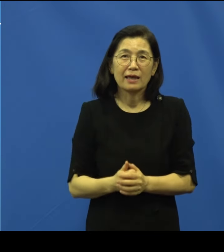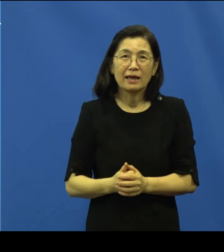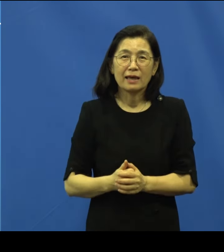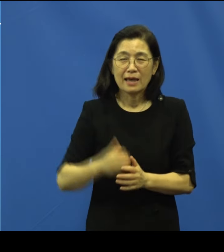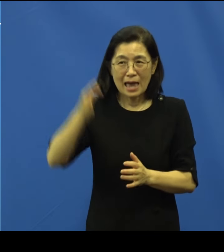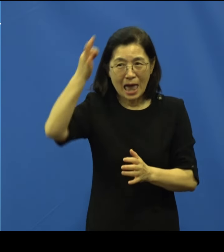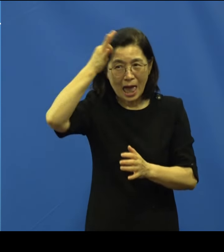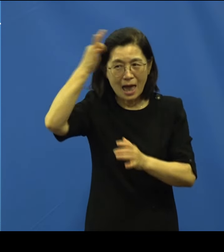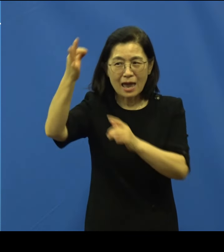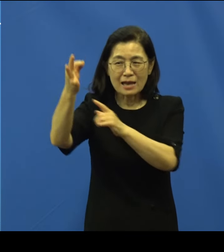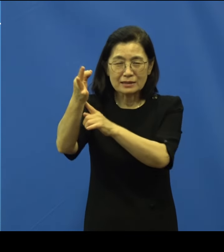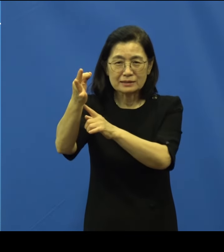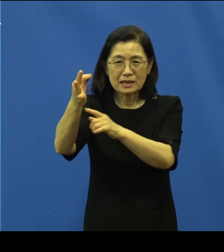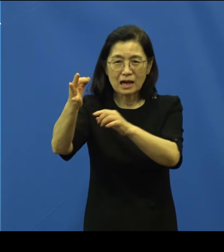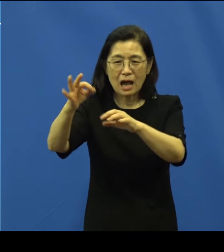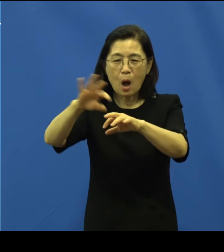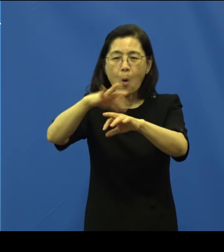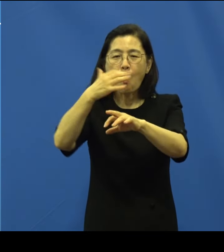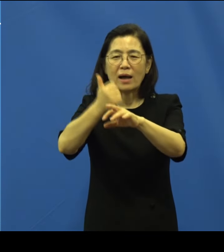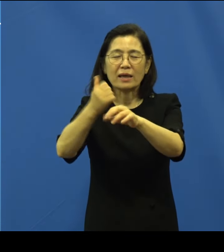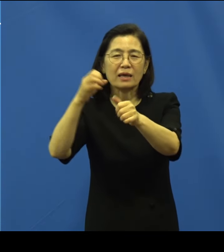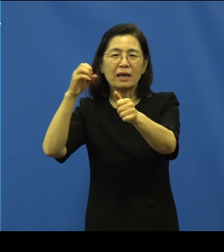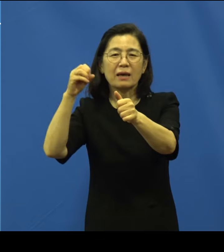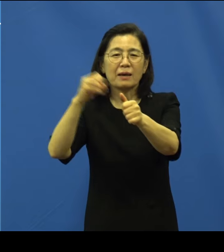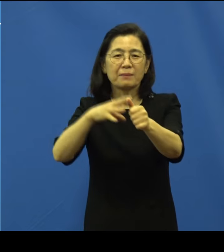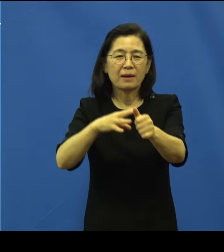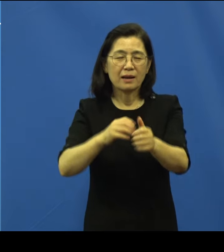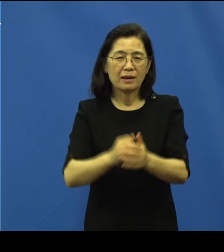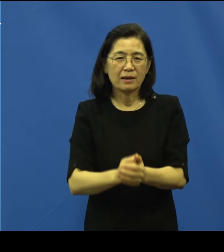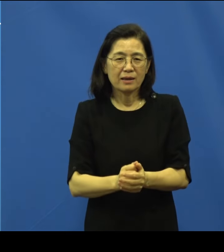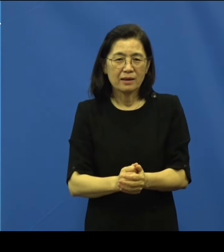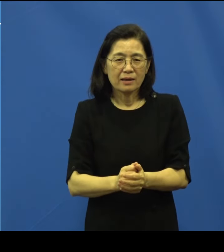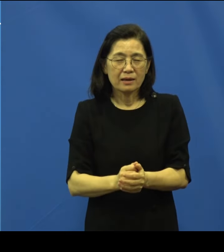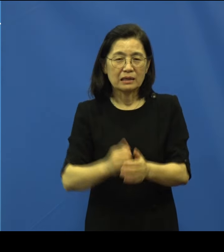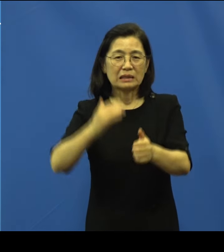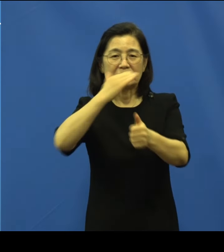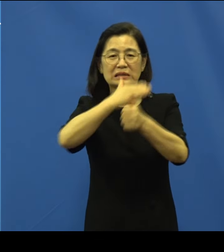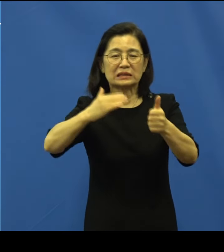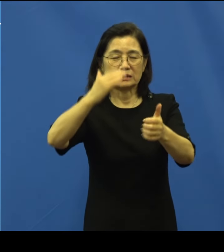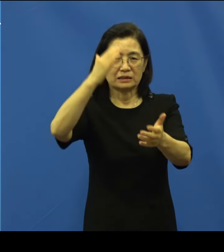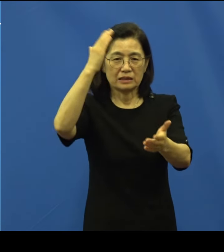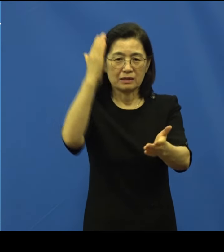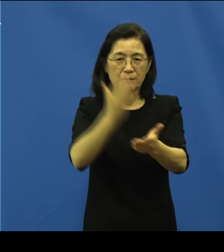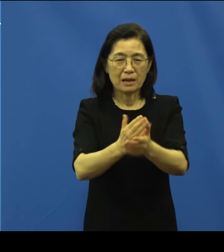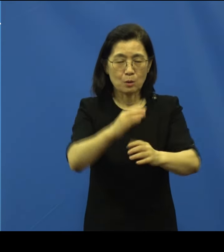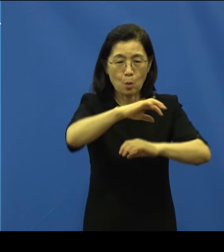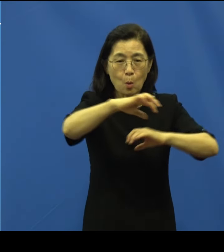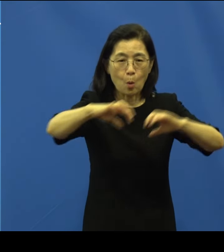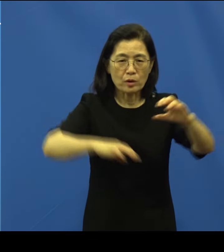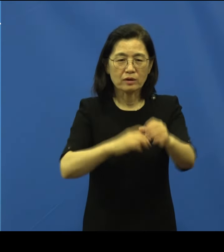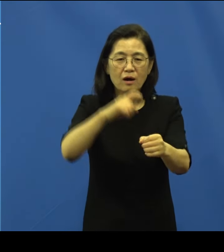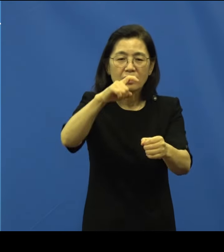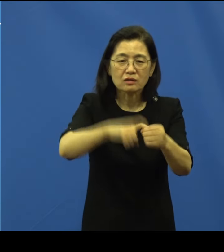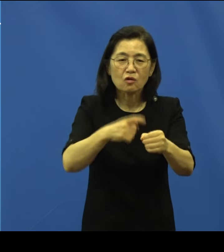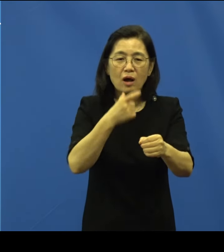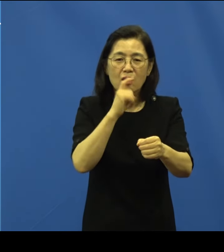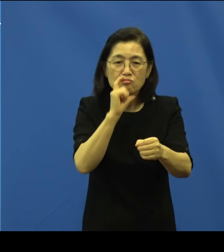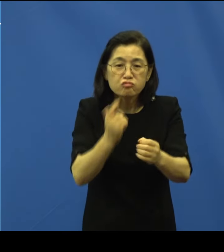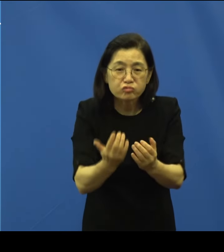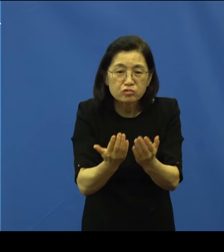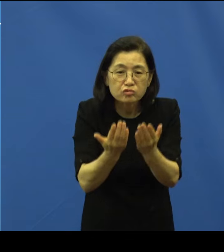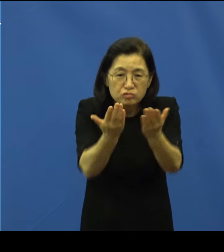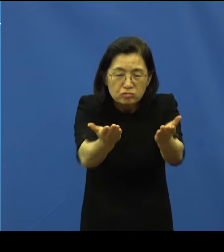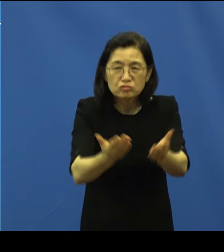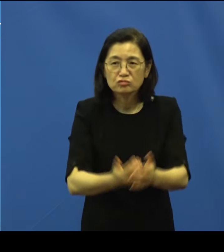근데 엘리사는 그들을 치지 못하게 해요. 오히려 호의를 베풀도록 합니다. 떡과 물을 줍니다. 그로 인해서